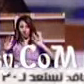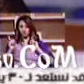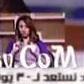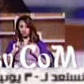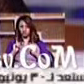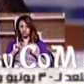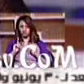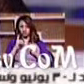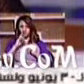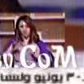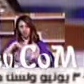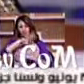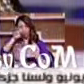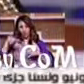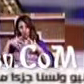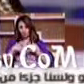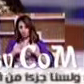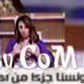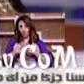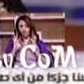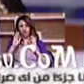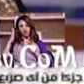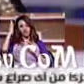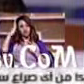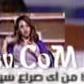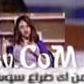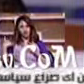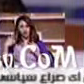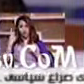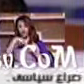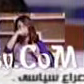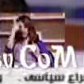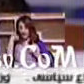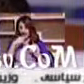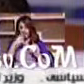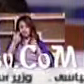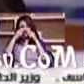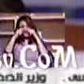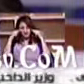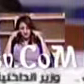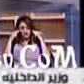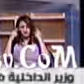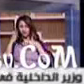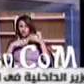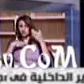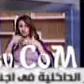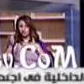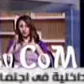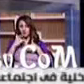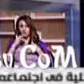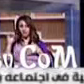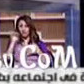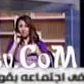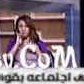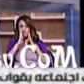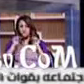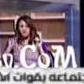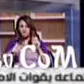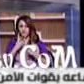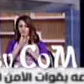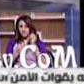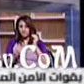الست كانت واقفه بشعرها بحجابها بنقابها بصليبه الست كانت واقفه والحقيقه كان ليها دور كبير قوي في الممارسات السياسيه